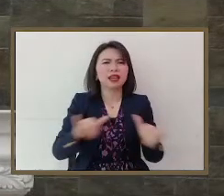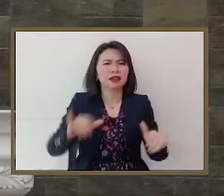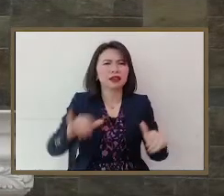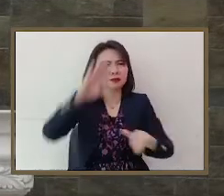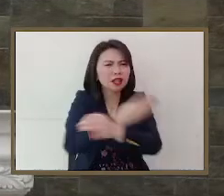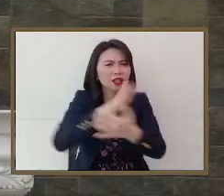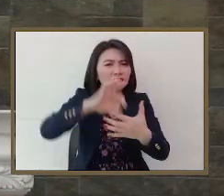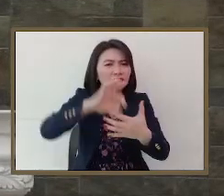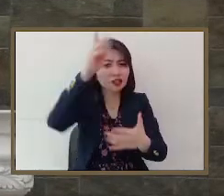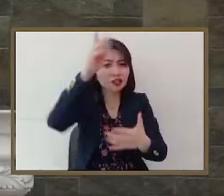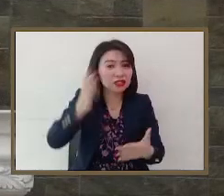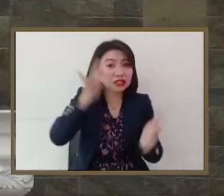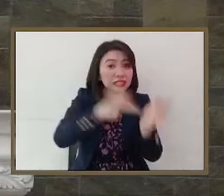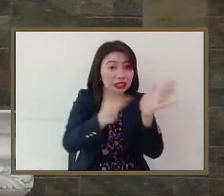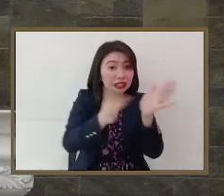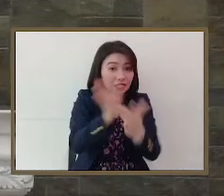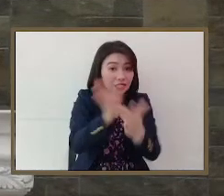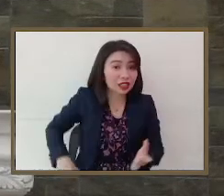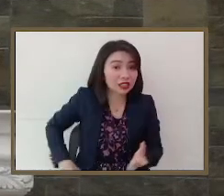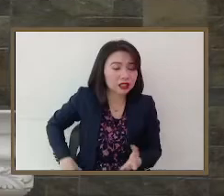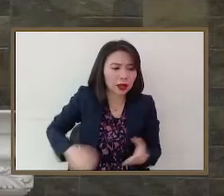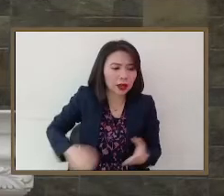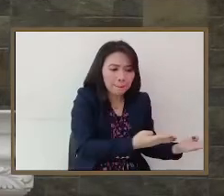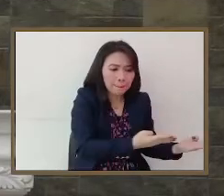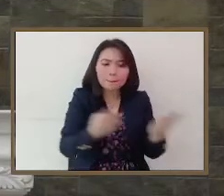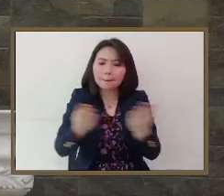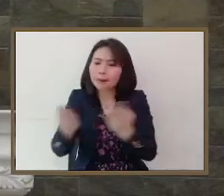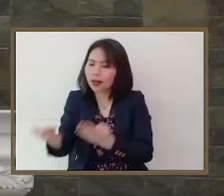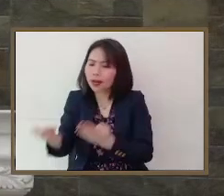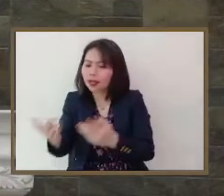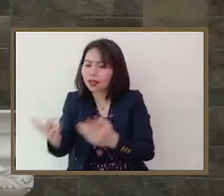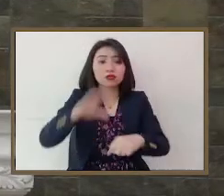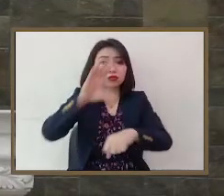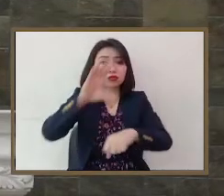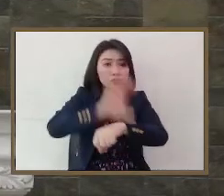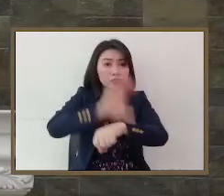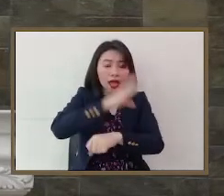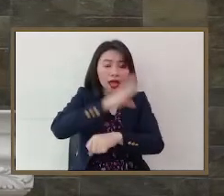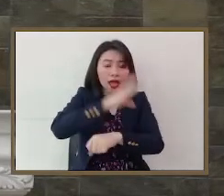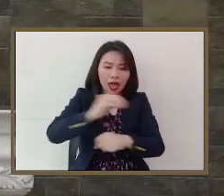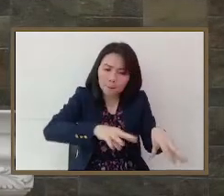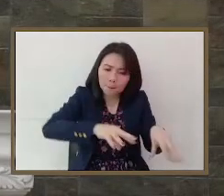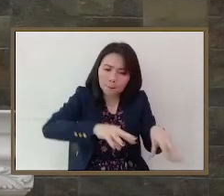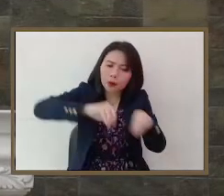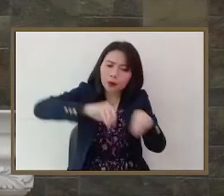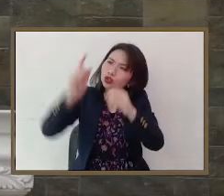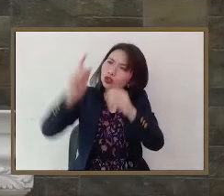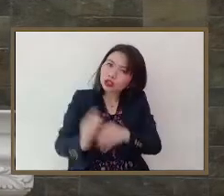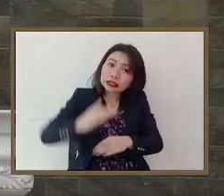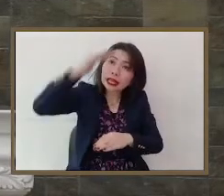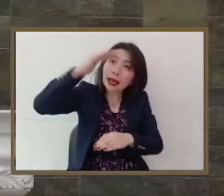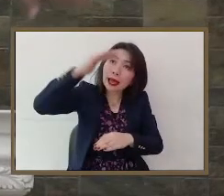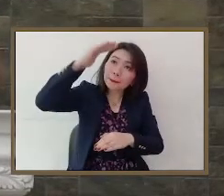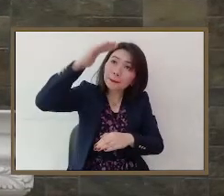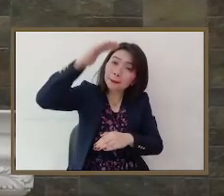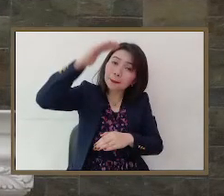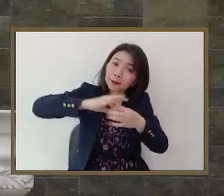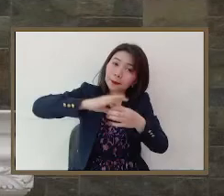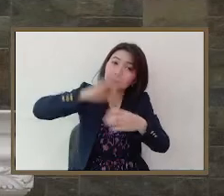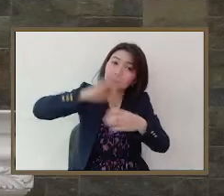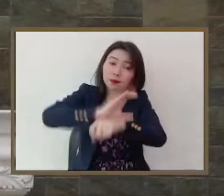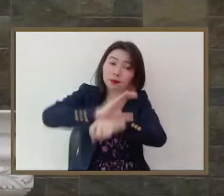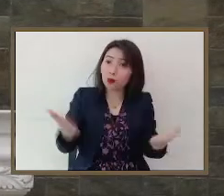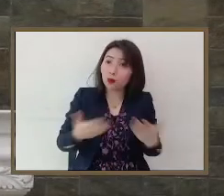sa templo ng Diyos. And listen to me now, dinala pa siya doon sa tuktok na kung saan ay makikita ho siya ng